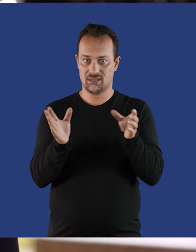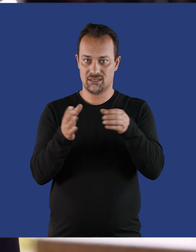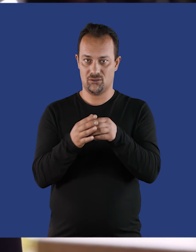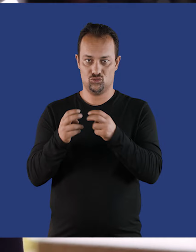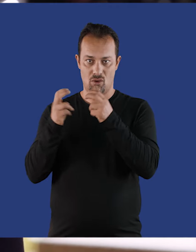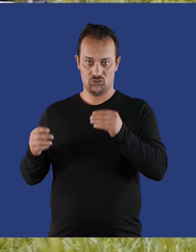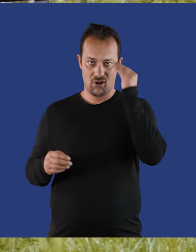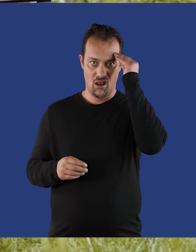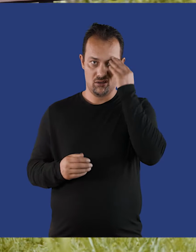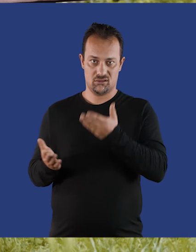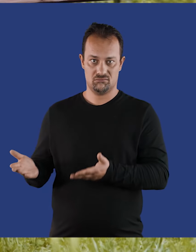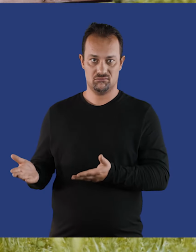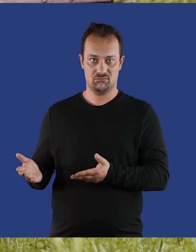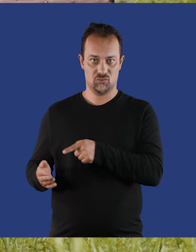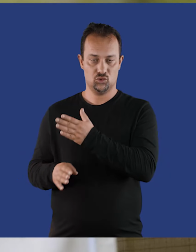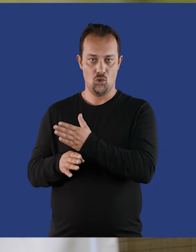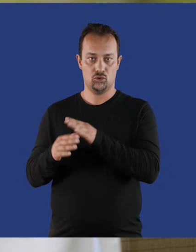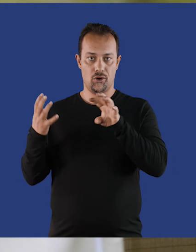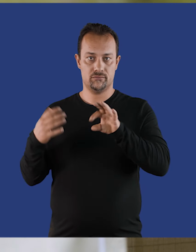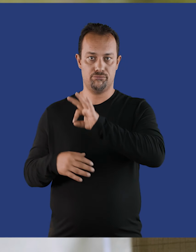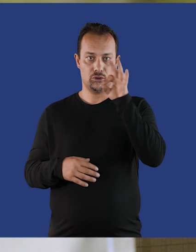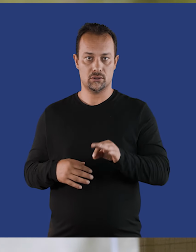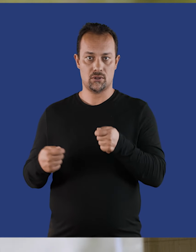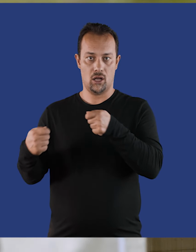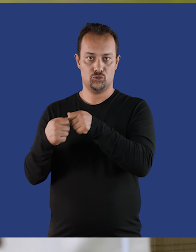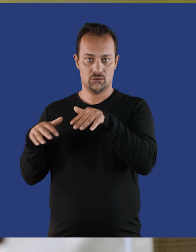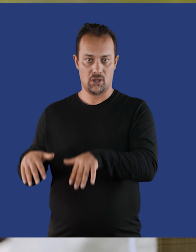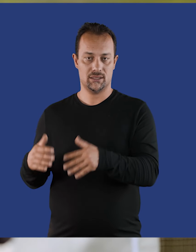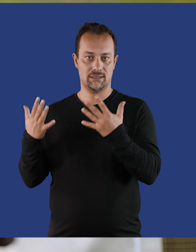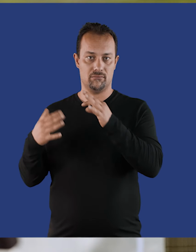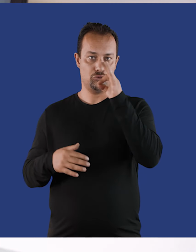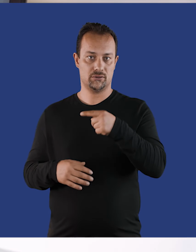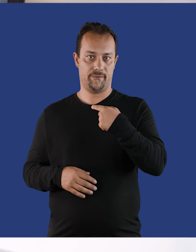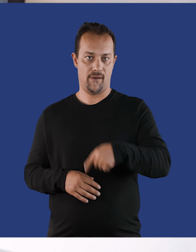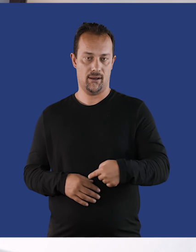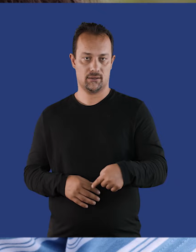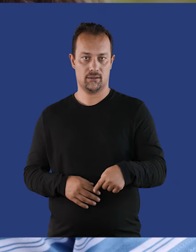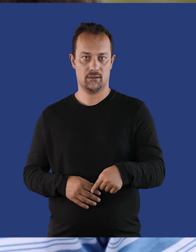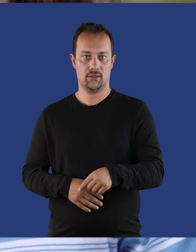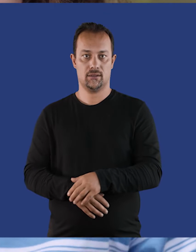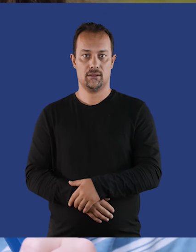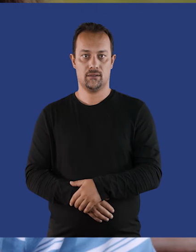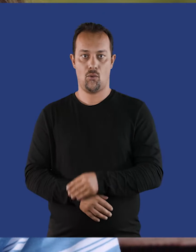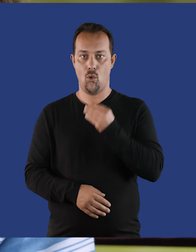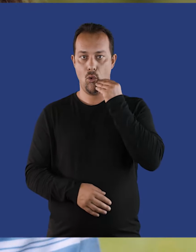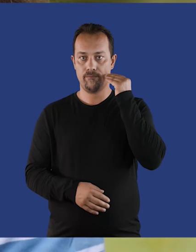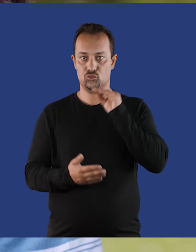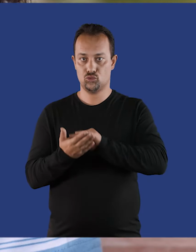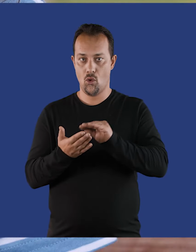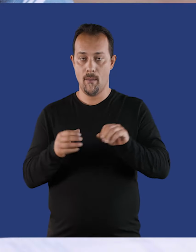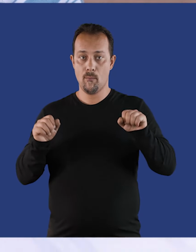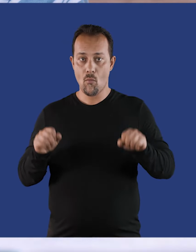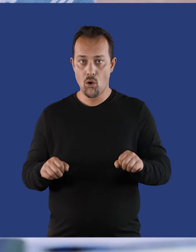aber ein Teil der Klasse von zu Hause lernt? Bereits jetzt sind 90% der Haushalte mit Anschlüssen versorgt, die das Homeschooling